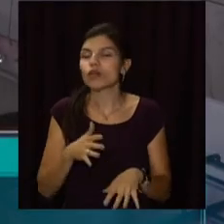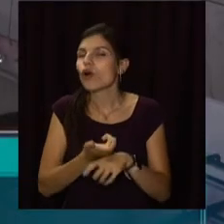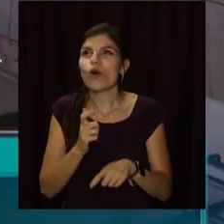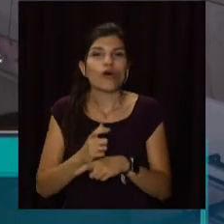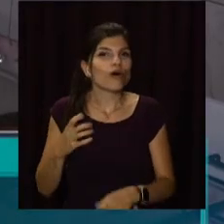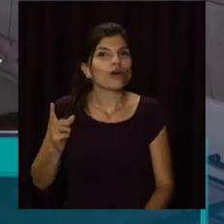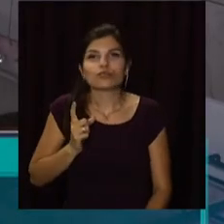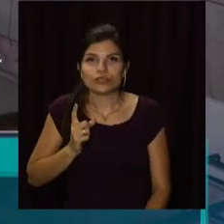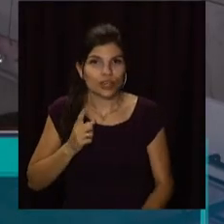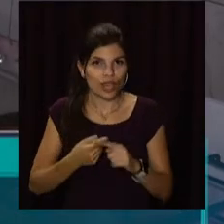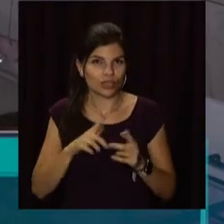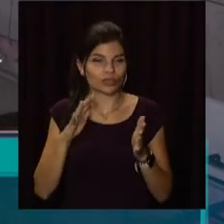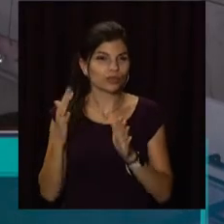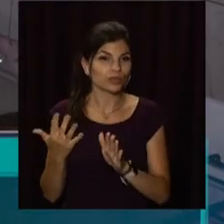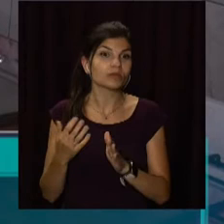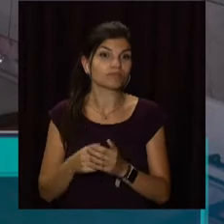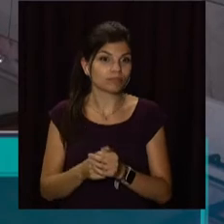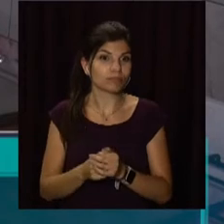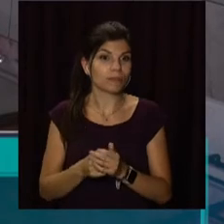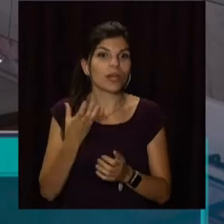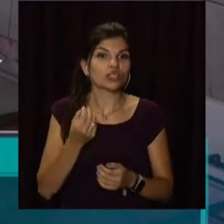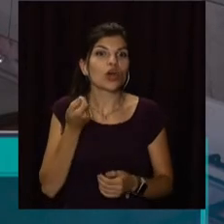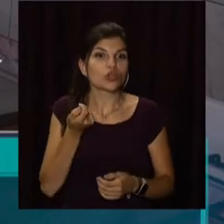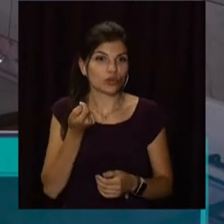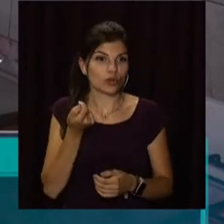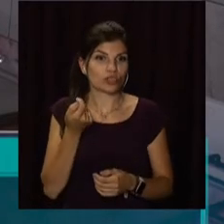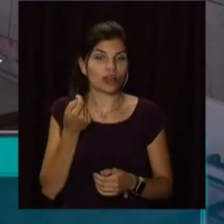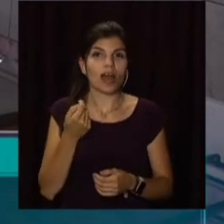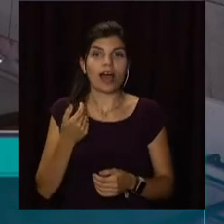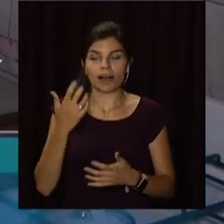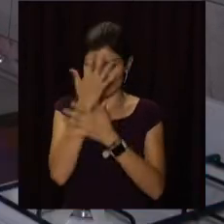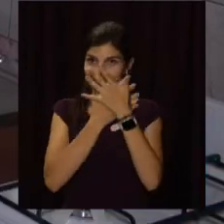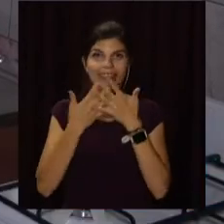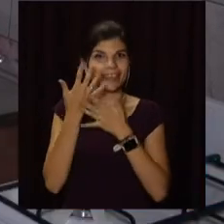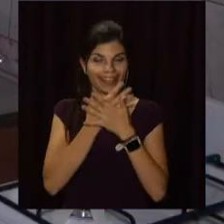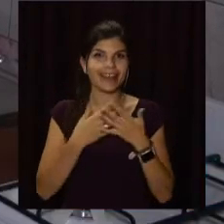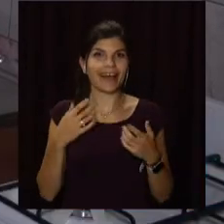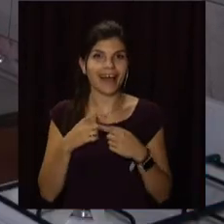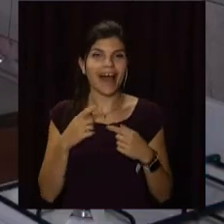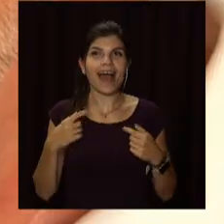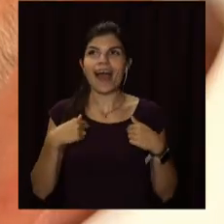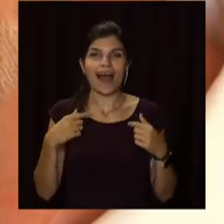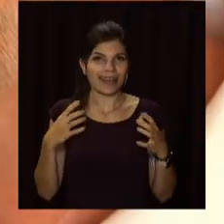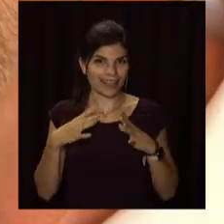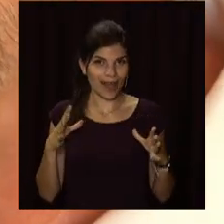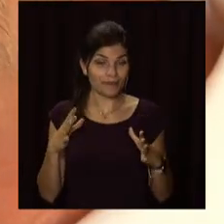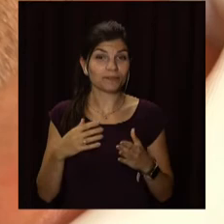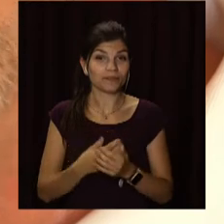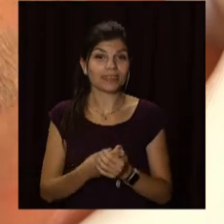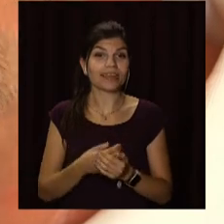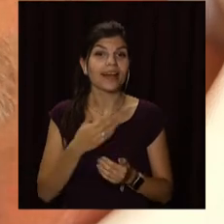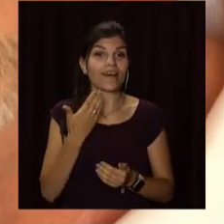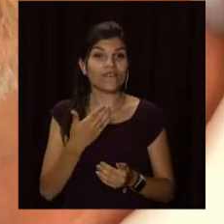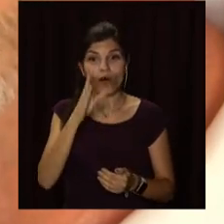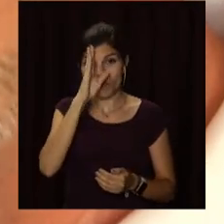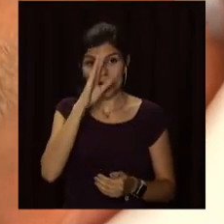Довгоочікувана подія. Ще трішки не прийшли в себе, не вгамували свої почуття. Ігор Вольвач – ветеран